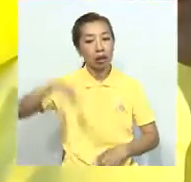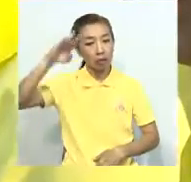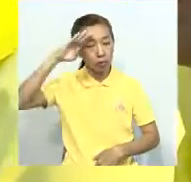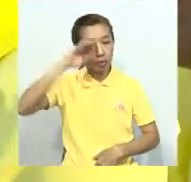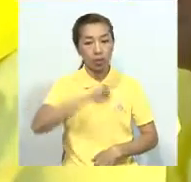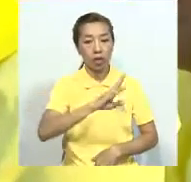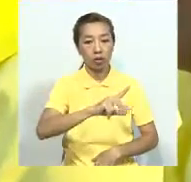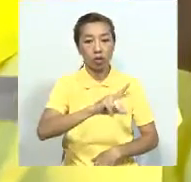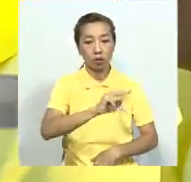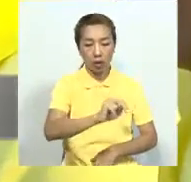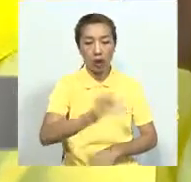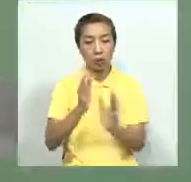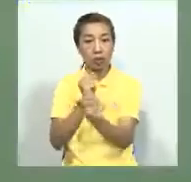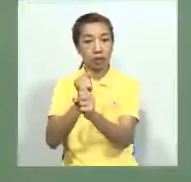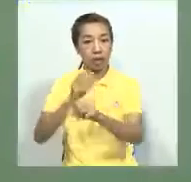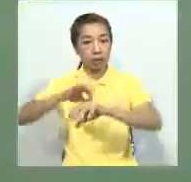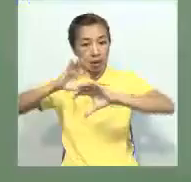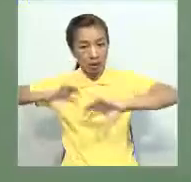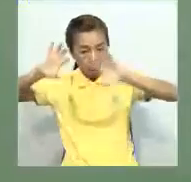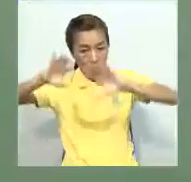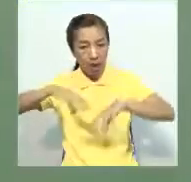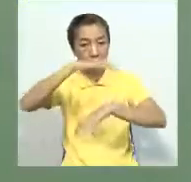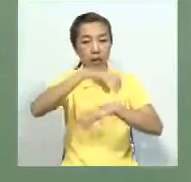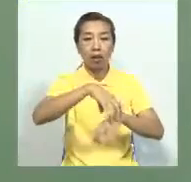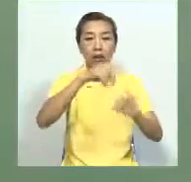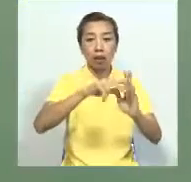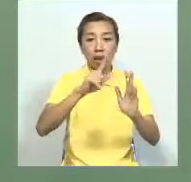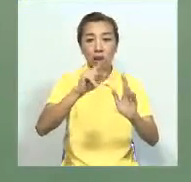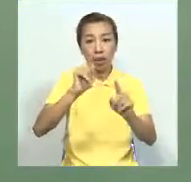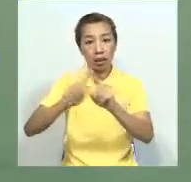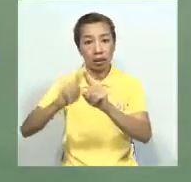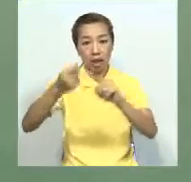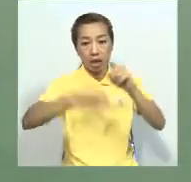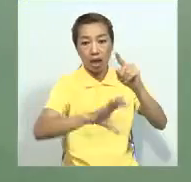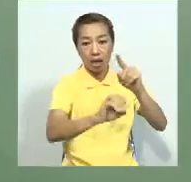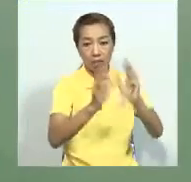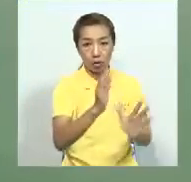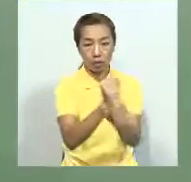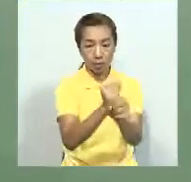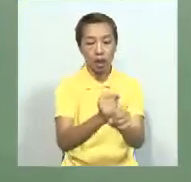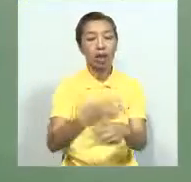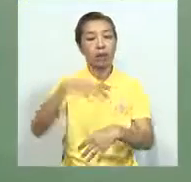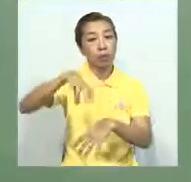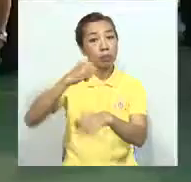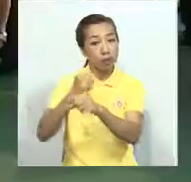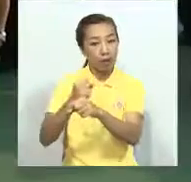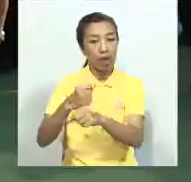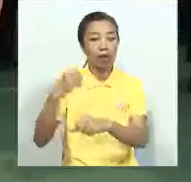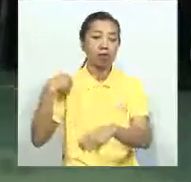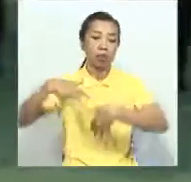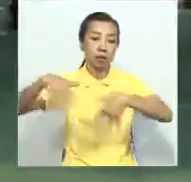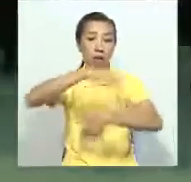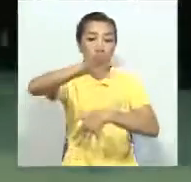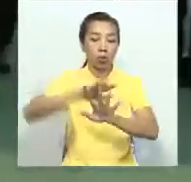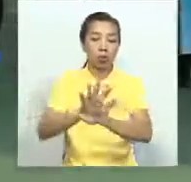ครบาลข้าราชการเจ้าหน้าที่จาก50สำนักงานเขตหน่วยงานที่เกี่ยวข้องและประชาชนจิตอาสารวมประม